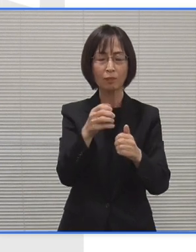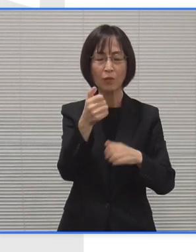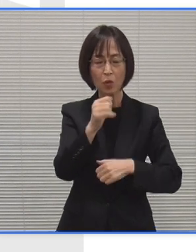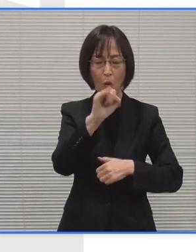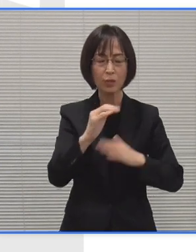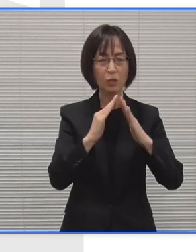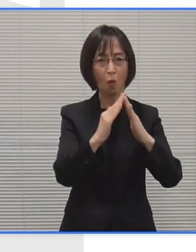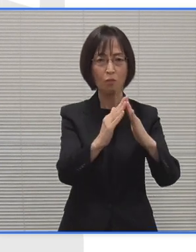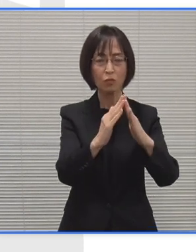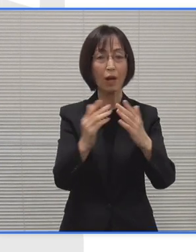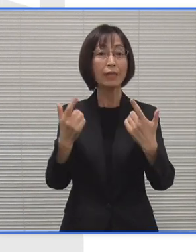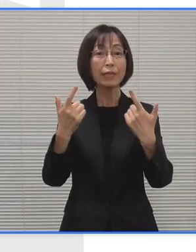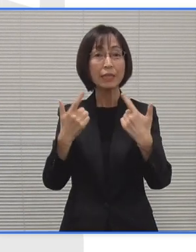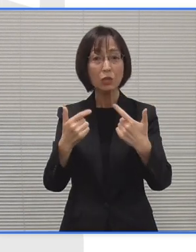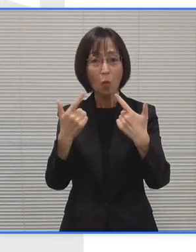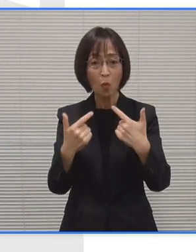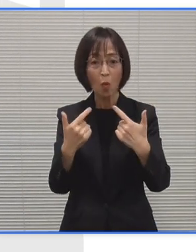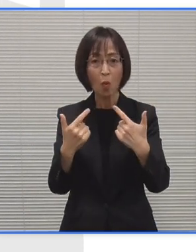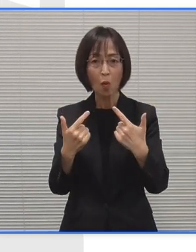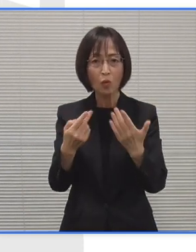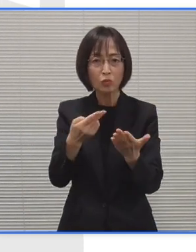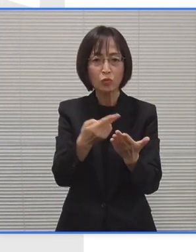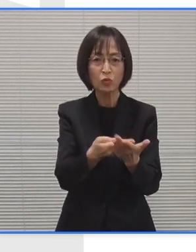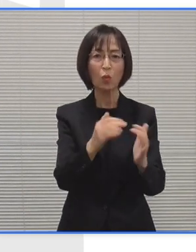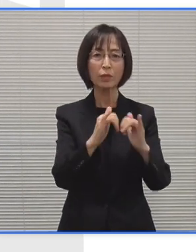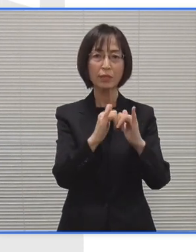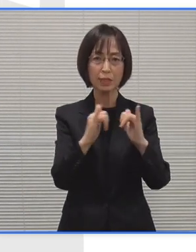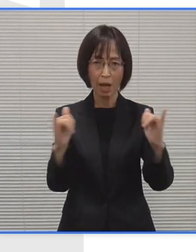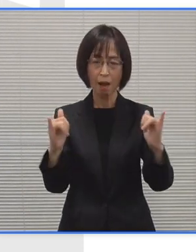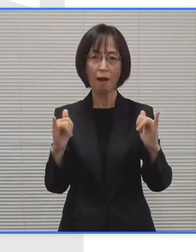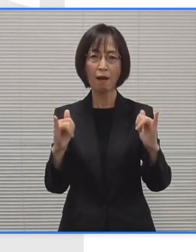養日頃の入所者への